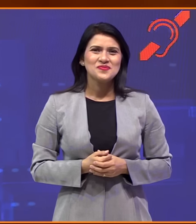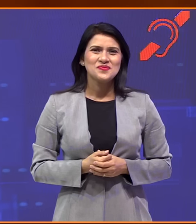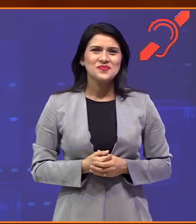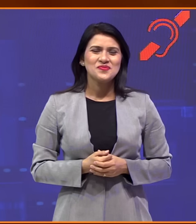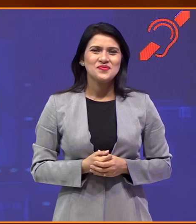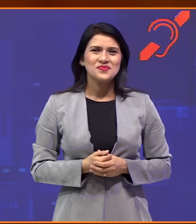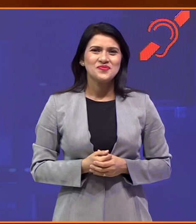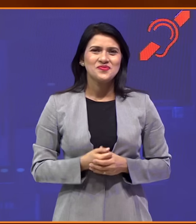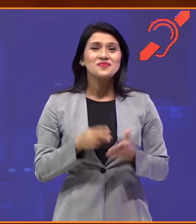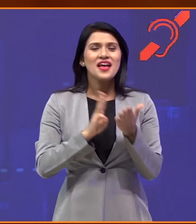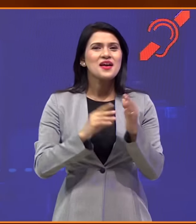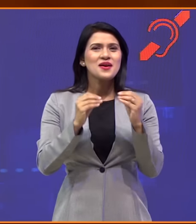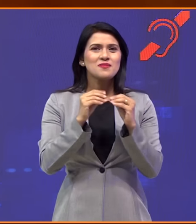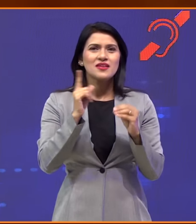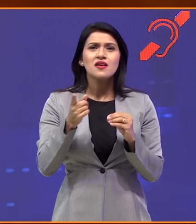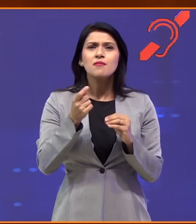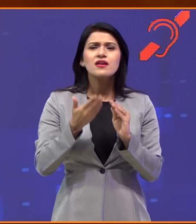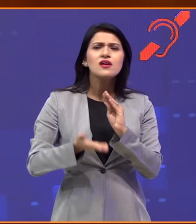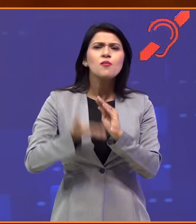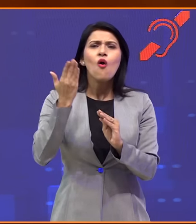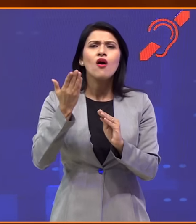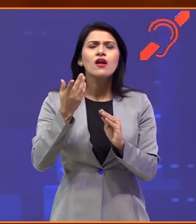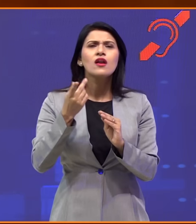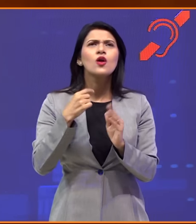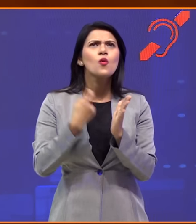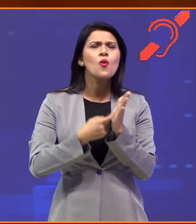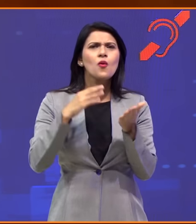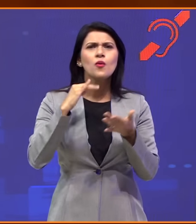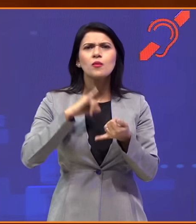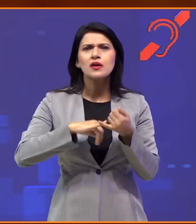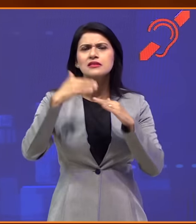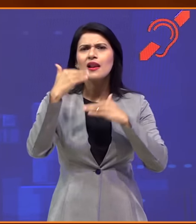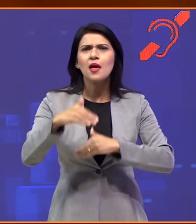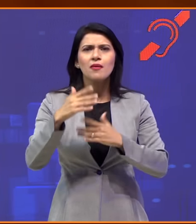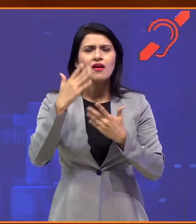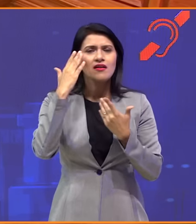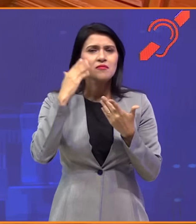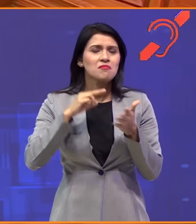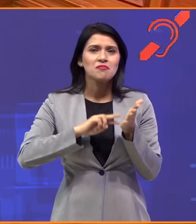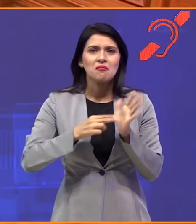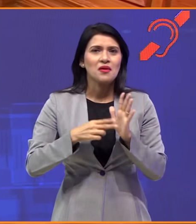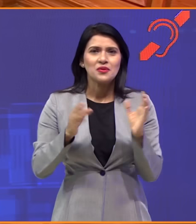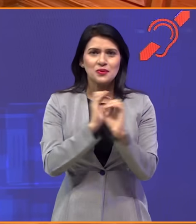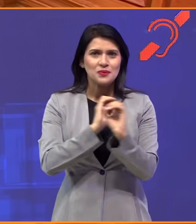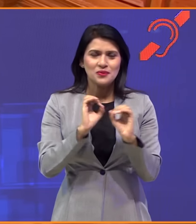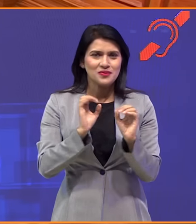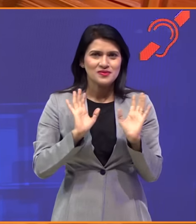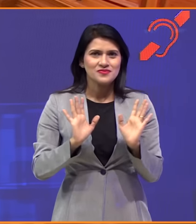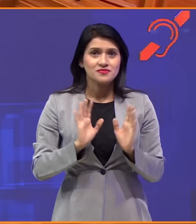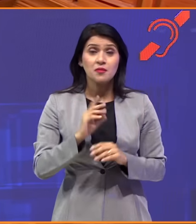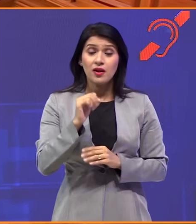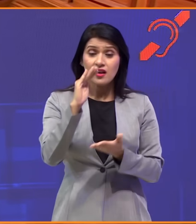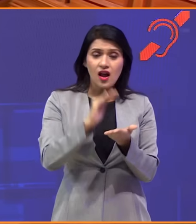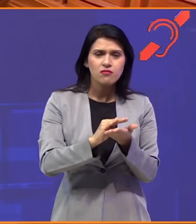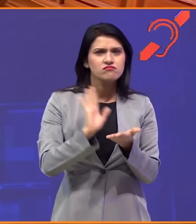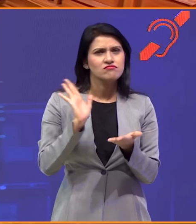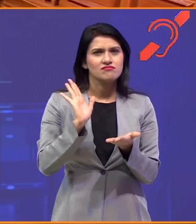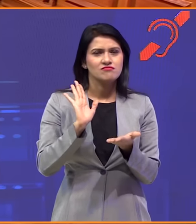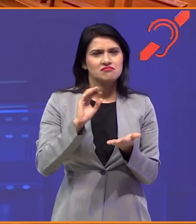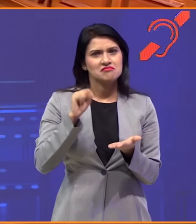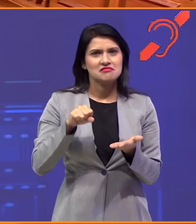पैसा ज्यादा तो कितना ज्यादा पता नहीं उसका तो कोई डेफिनेशन नहीं है लेकिन हां कम का जरूर डेफिनेशन